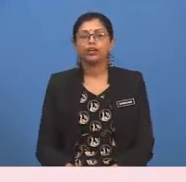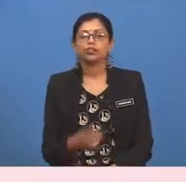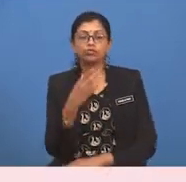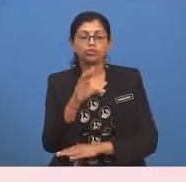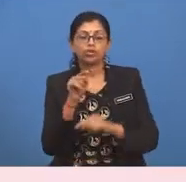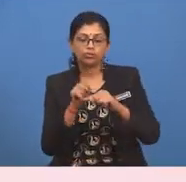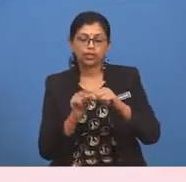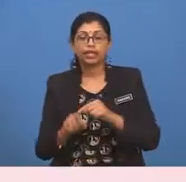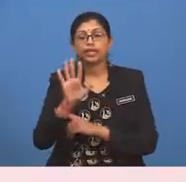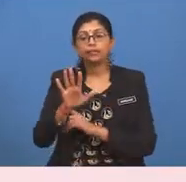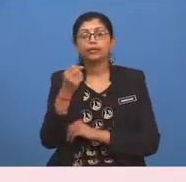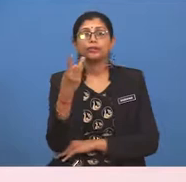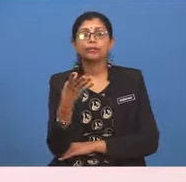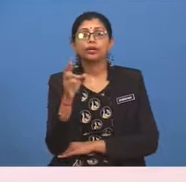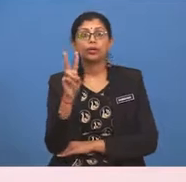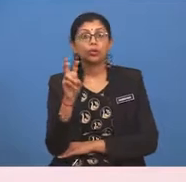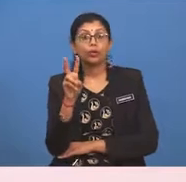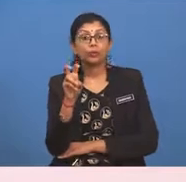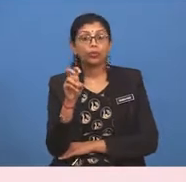20%. Seterusnya,